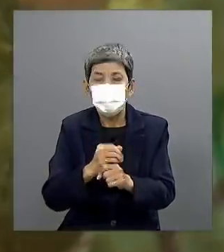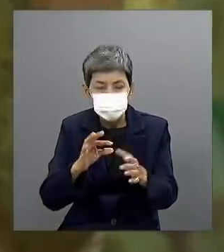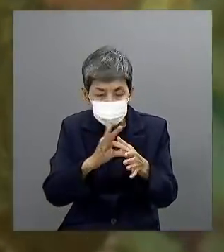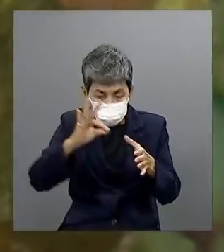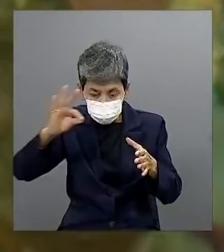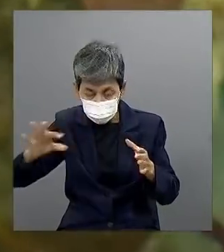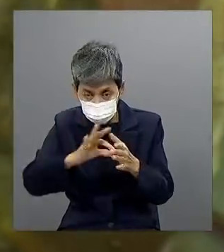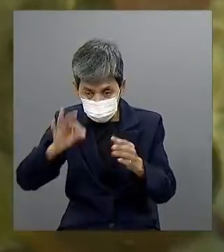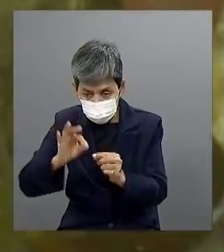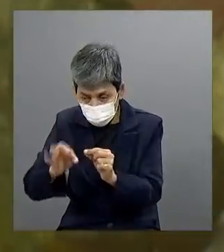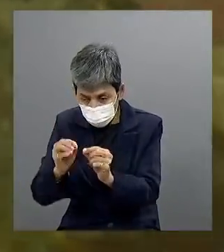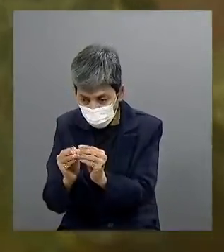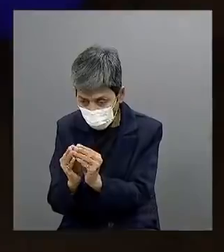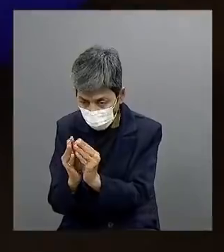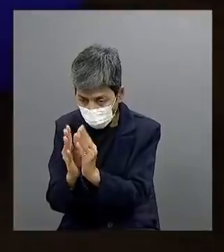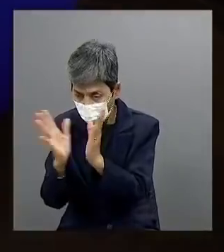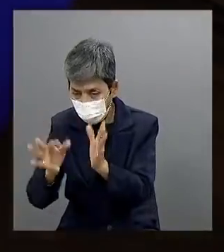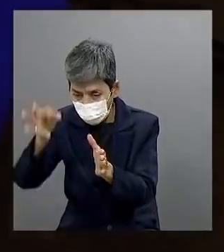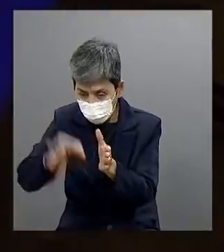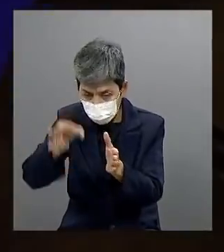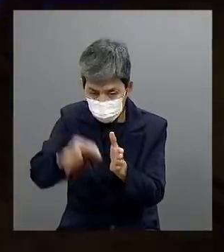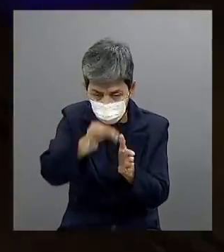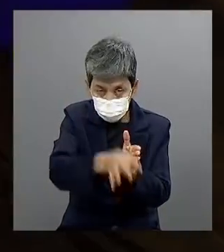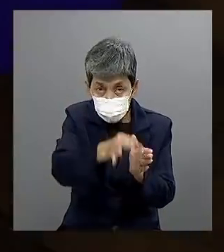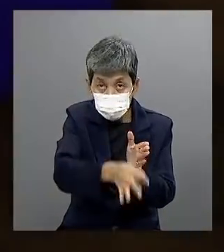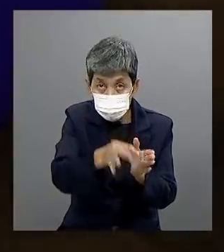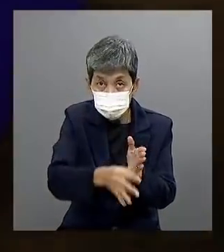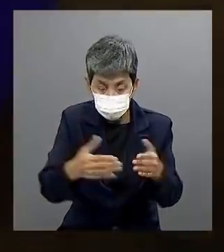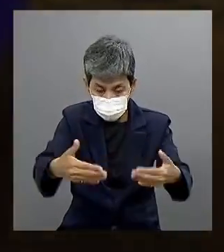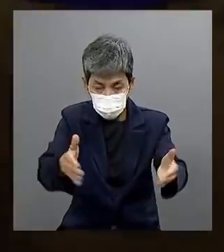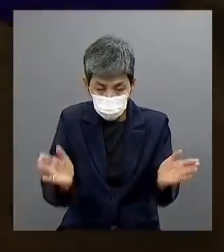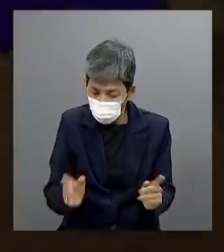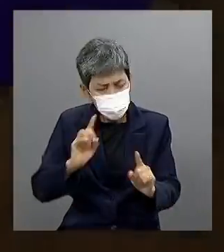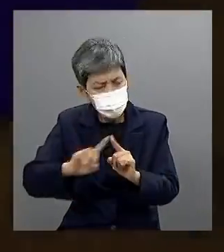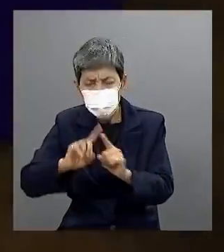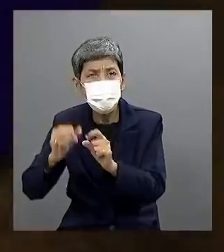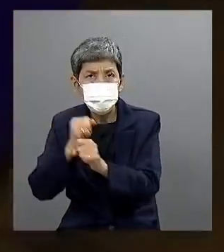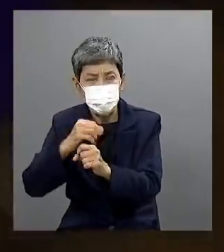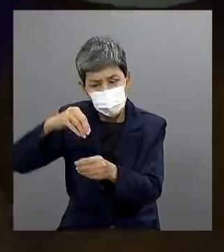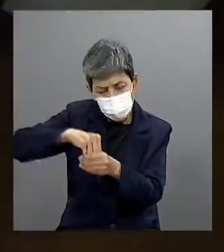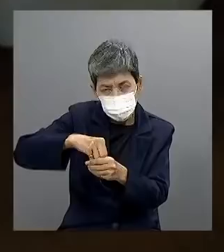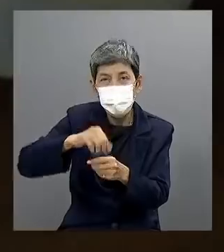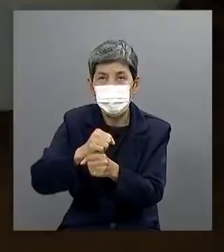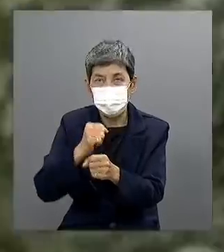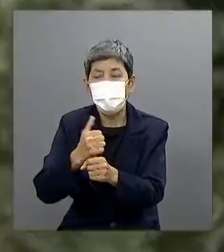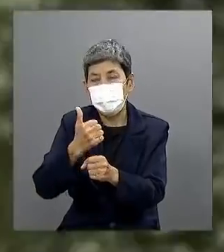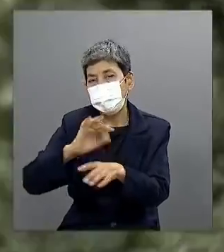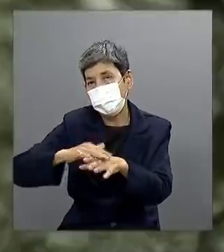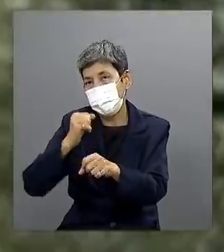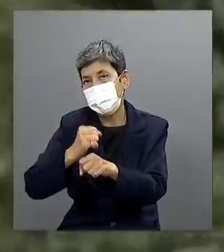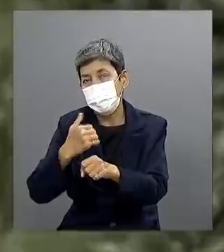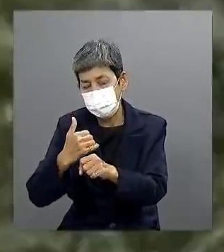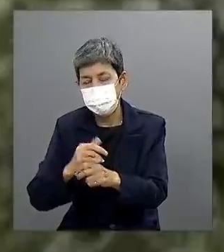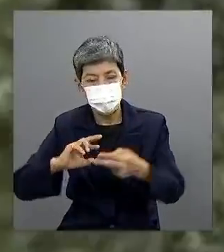พันธุ์เอาออกไปปักใหม่โดยใช้ซีเมนต์หรือใช้อะไรต่างๆที่ยึดติดกับโครงสร้างแข็งในธรรมชาติมันจะมีพันธุกรรมที่เหมือนกันเพราะฉะนั้นว่